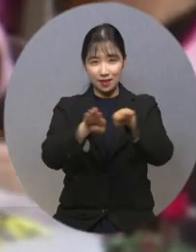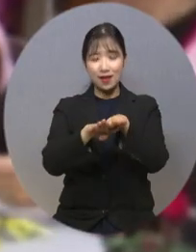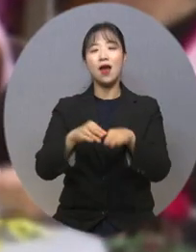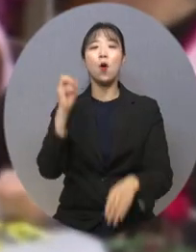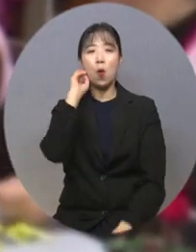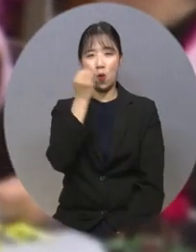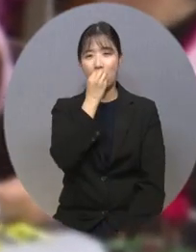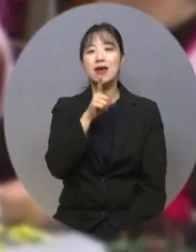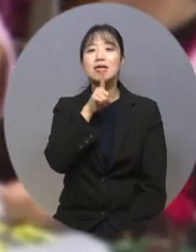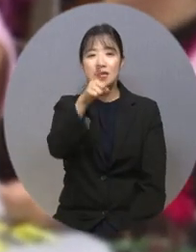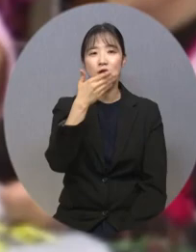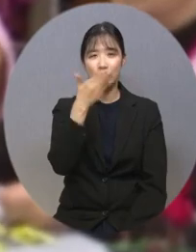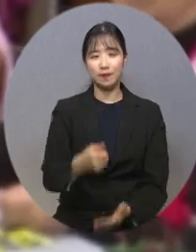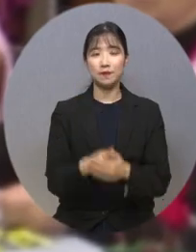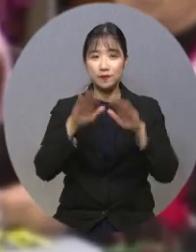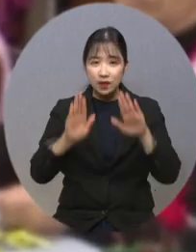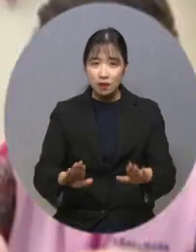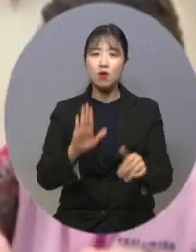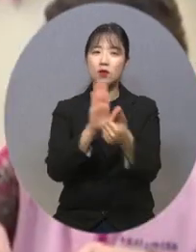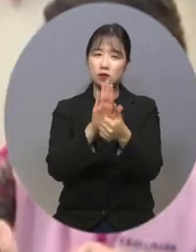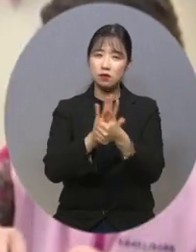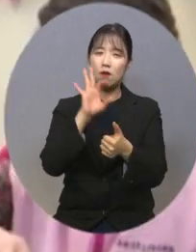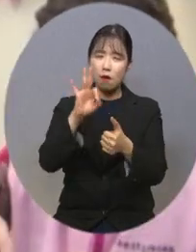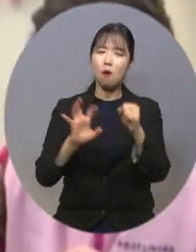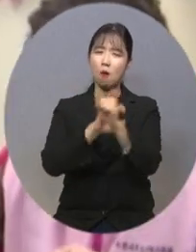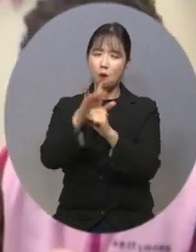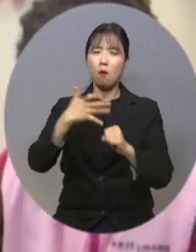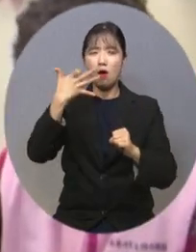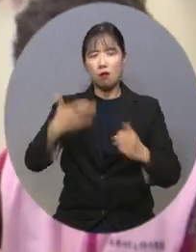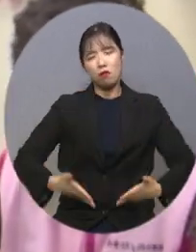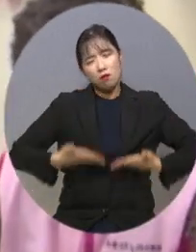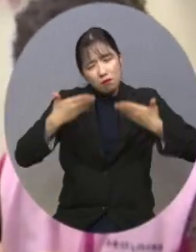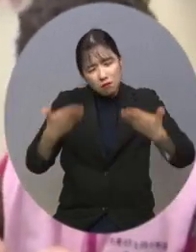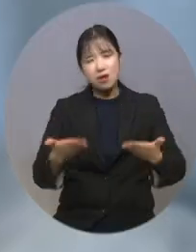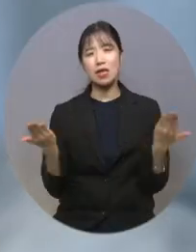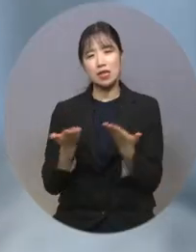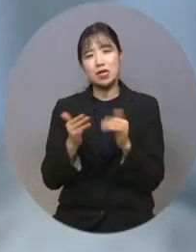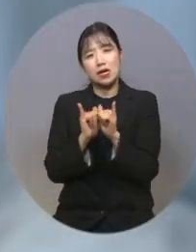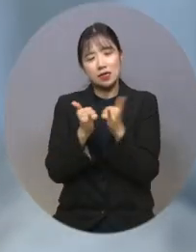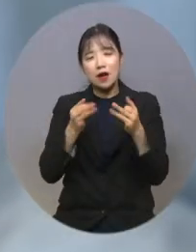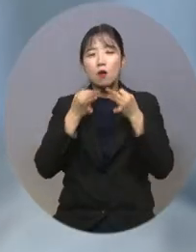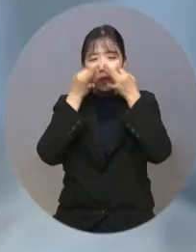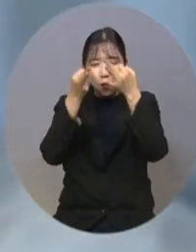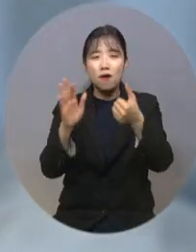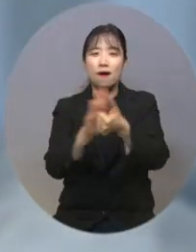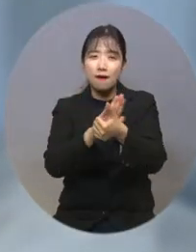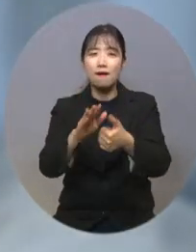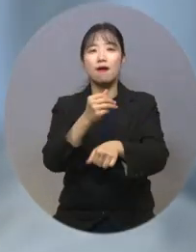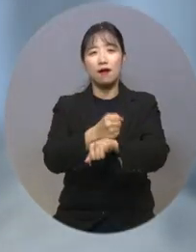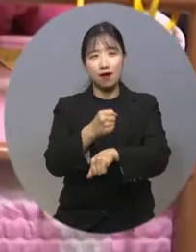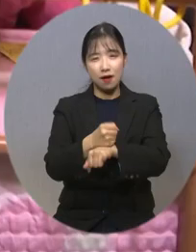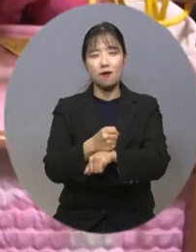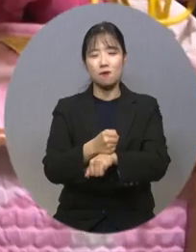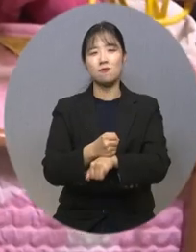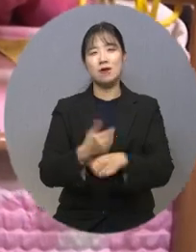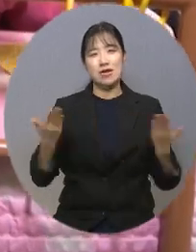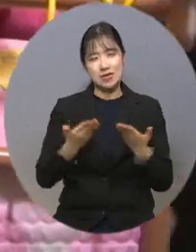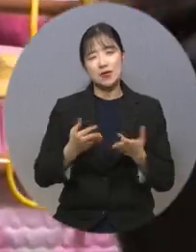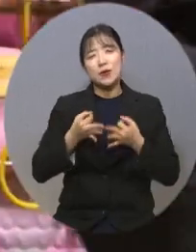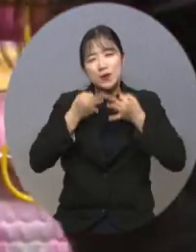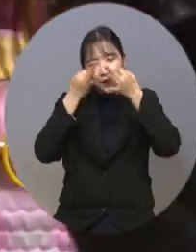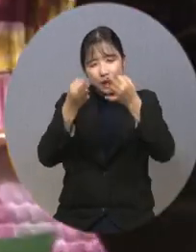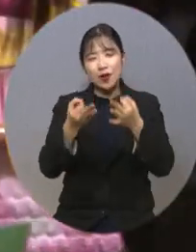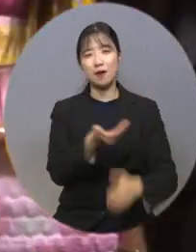정부는 이번 1시 지원금 1 코론 알고 상황에서 헌신하는 장기영 위원의 노력을 격려하고 사기를 진작 하는데